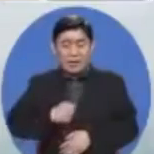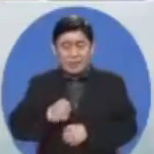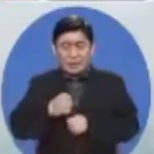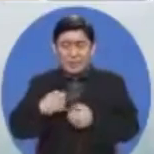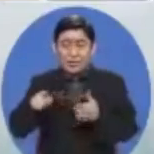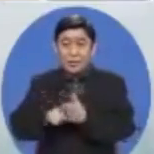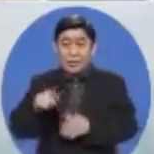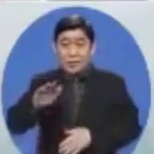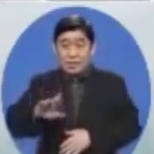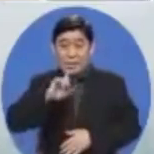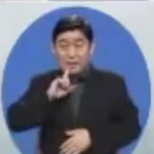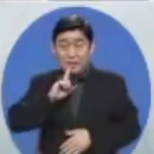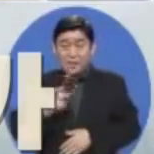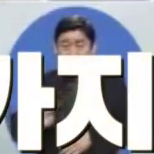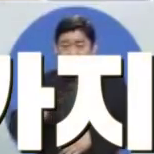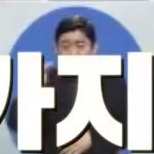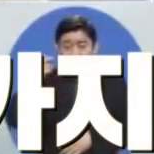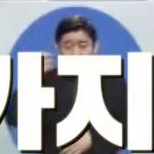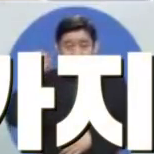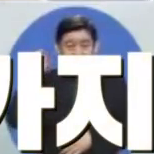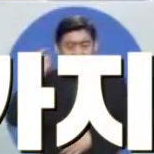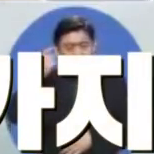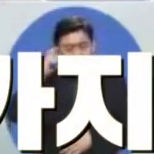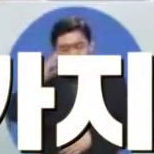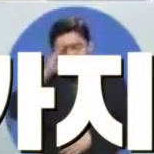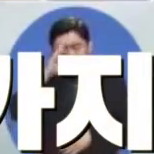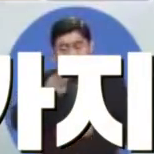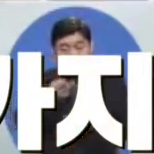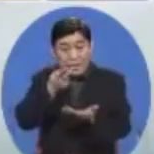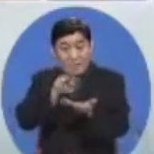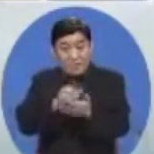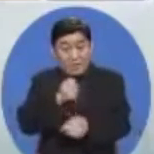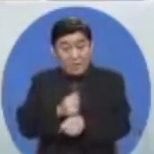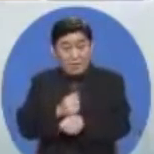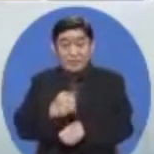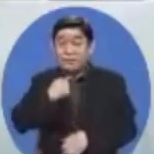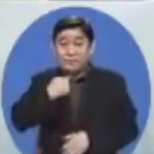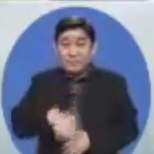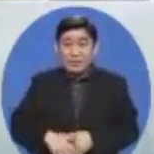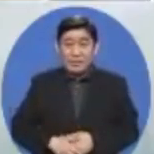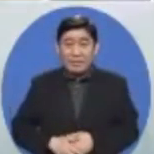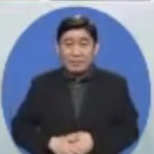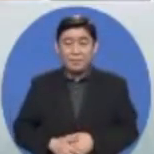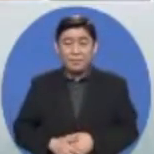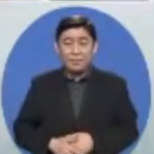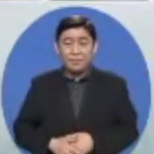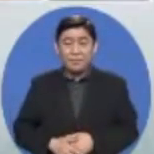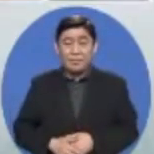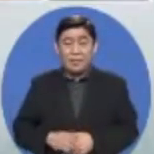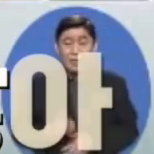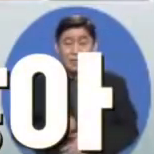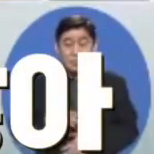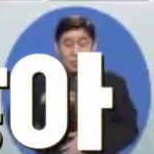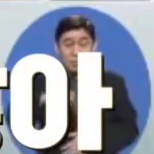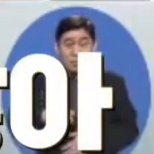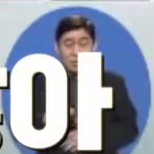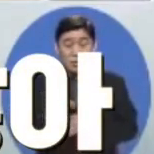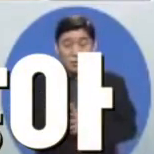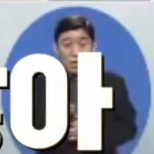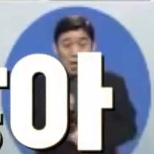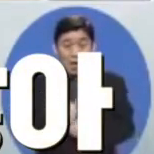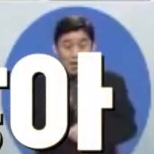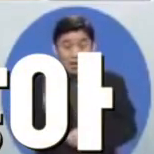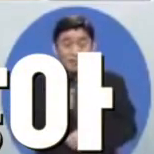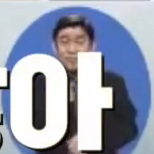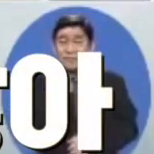거죠? 그렇습니다. 형님을 정신병원에 입원시키려고 하셨죠? 저는 그런 일 없습니다. 왜 없습니까? 보건소장 통해서 하지